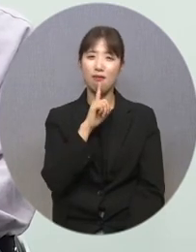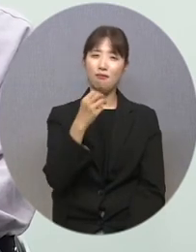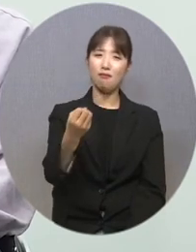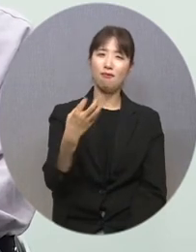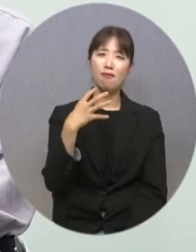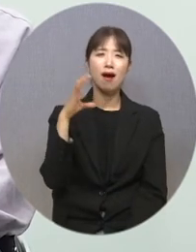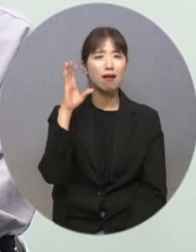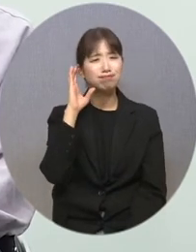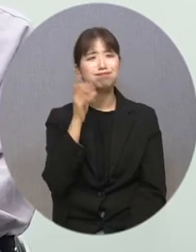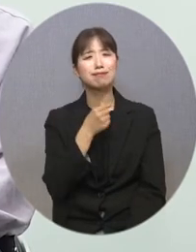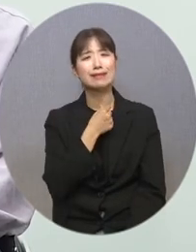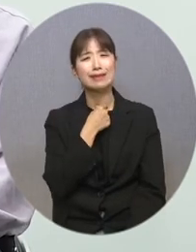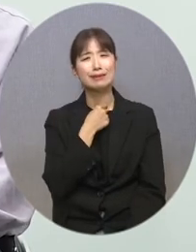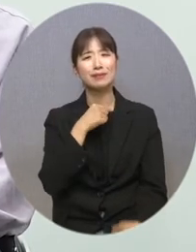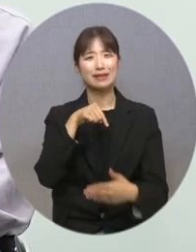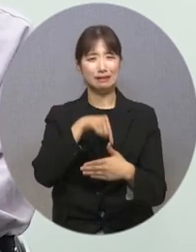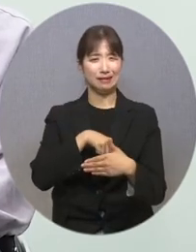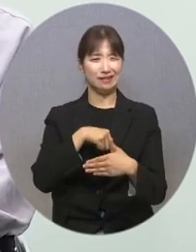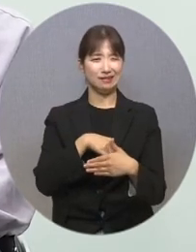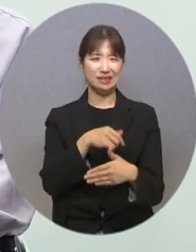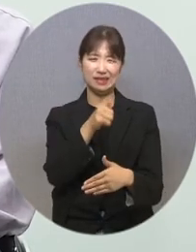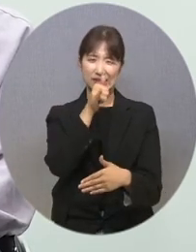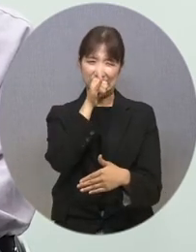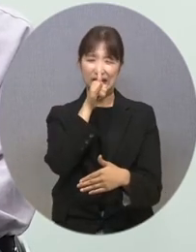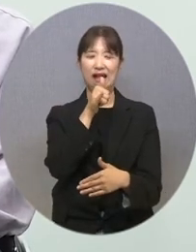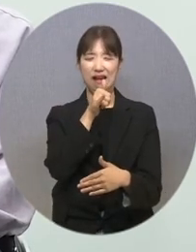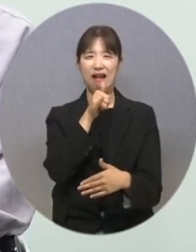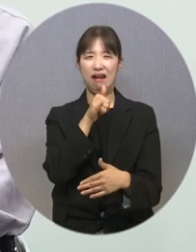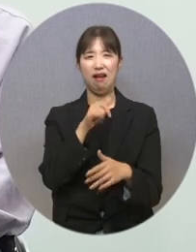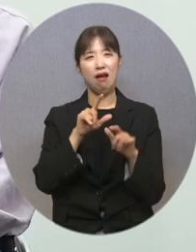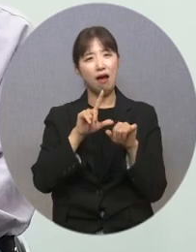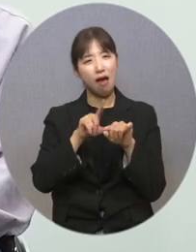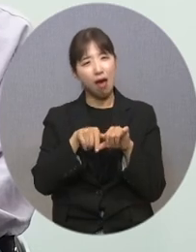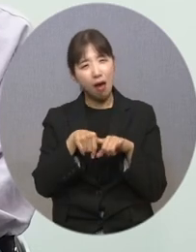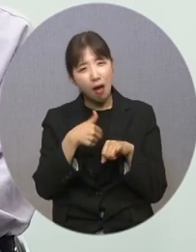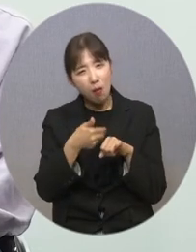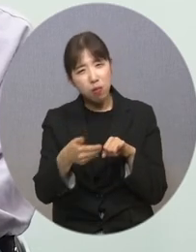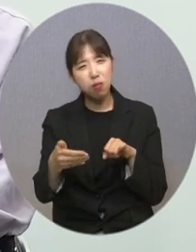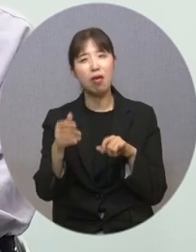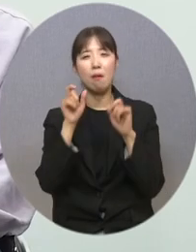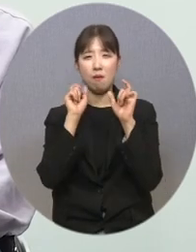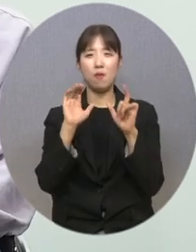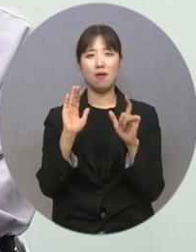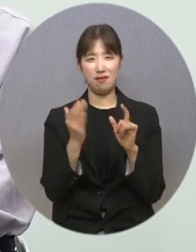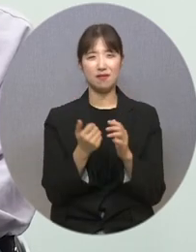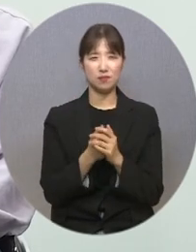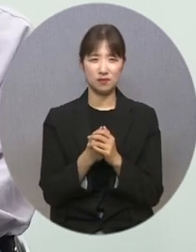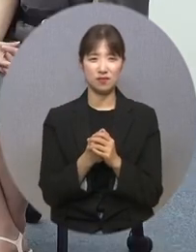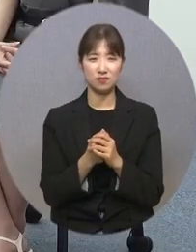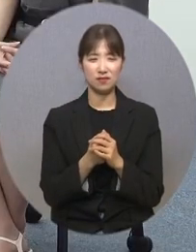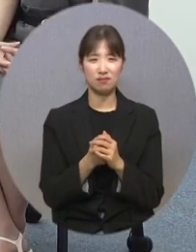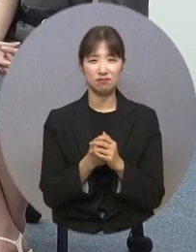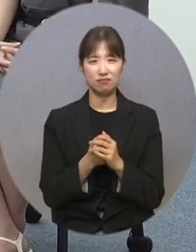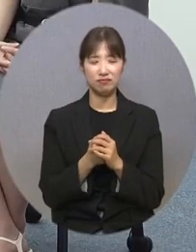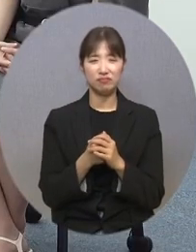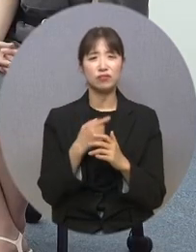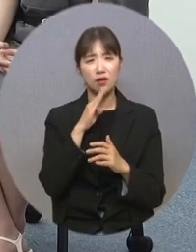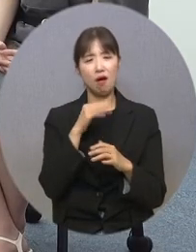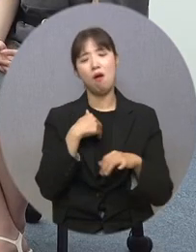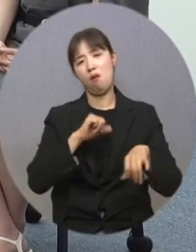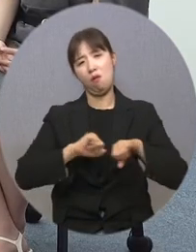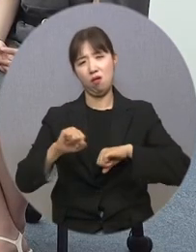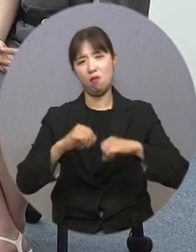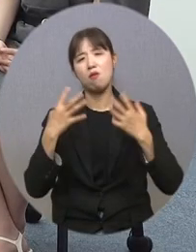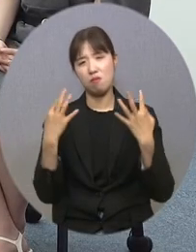어떻게든 드리려고 하는 방어기제가 있다는걸 점점 가면서 깨닫게 되더라구요 어 머 활동 많이